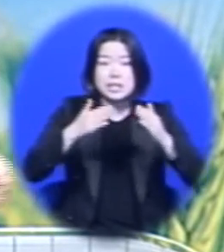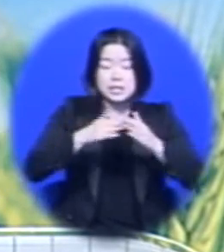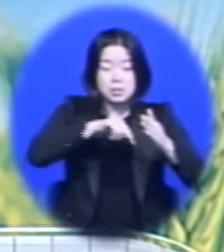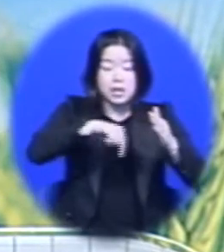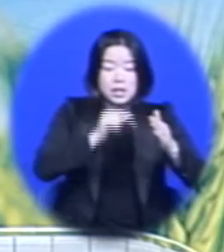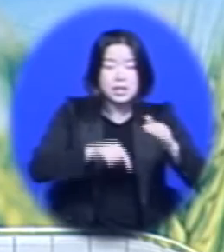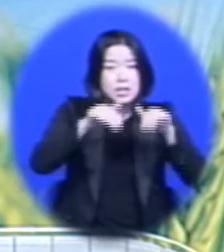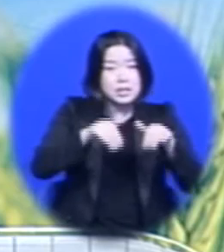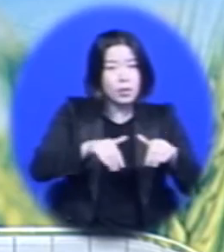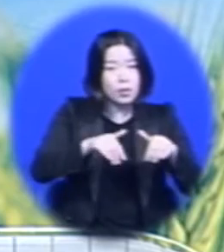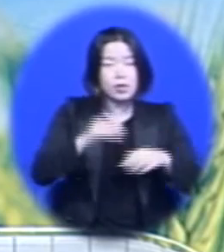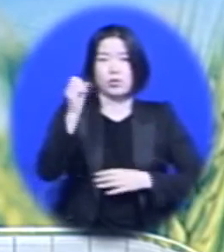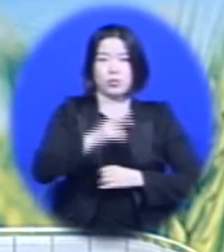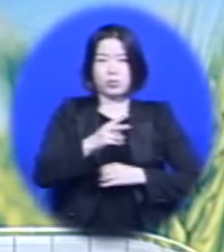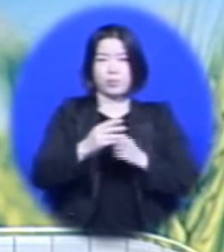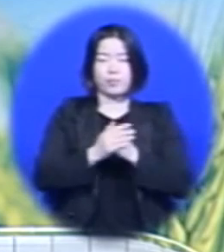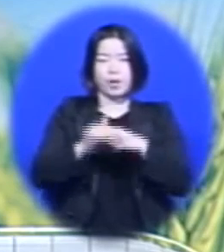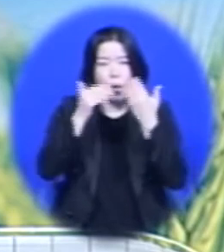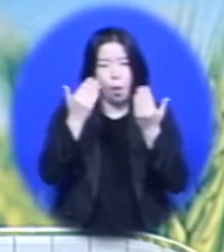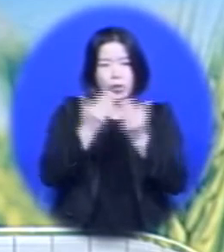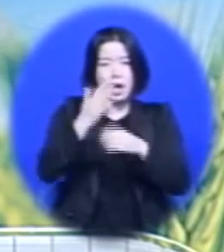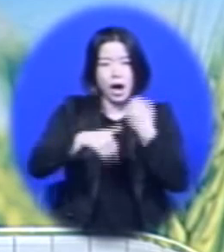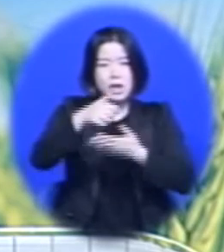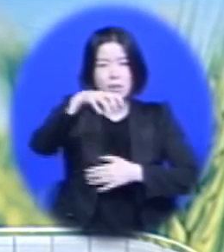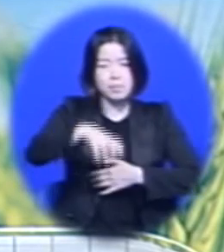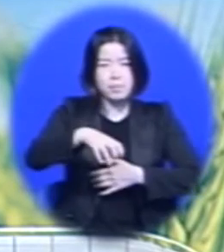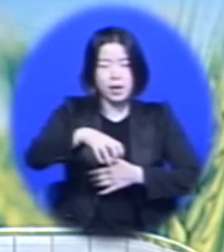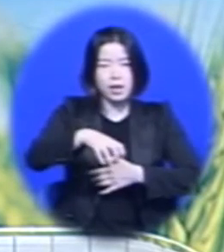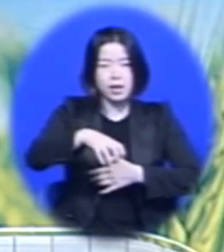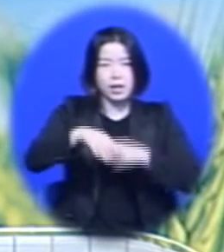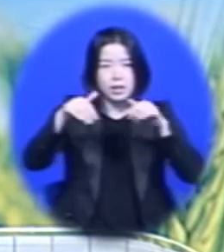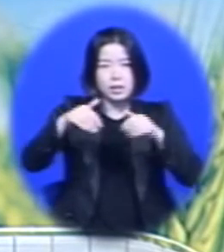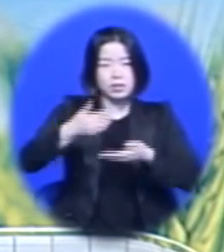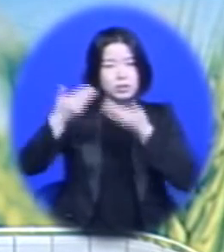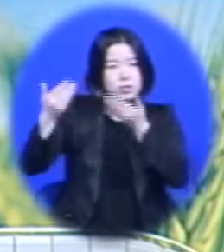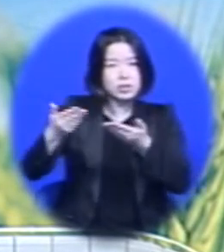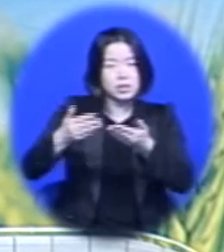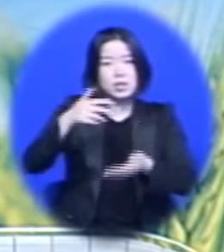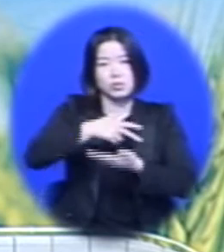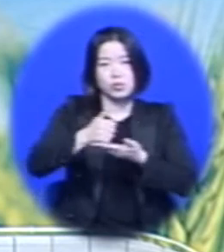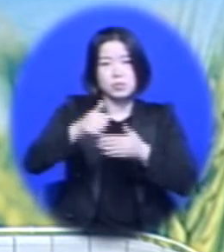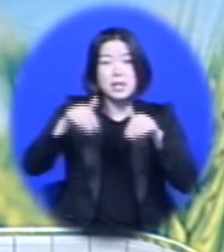노비나 또는 온전히 하나님 앞에 헌신된 주의 종들이나 또는